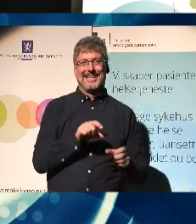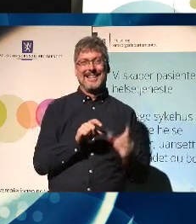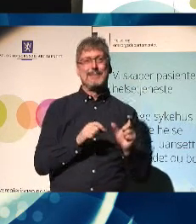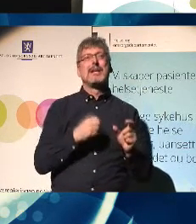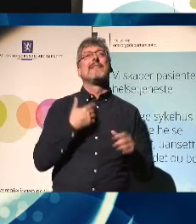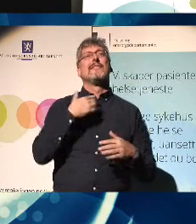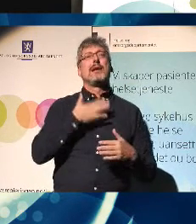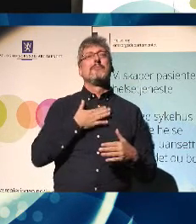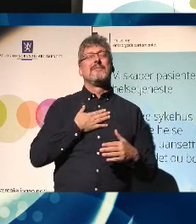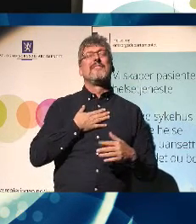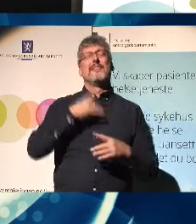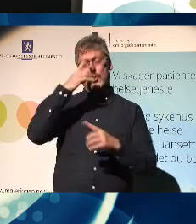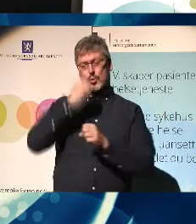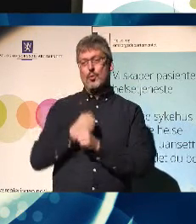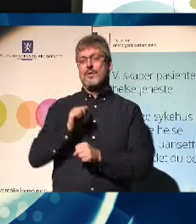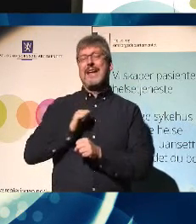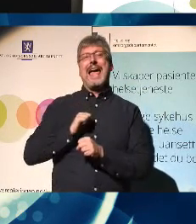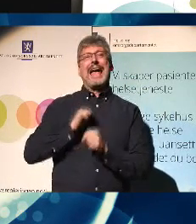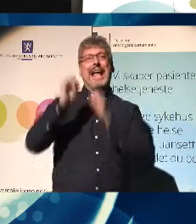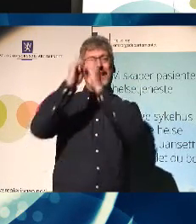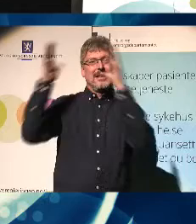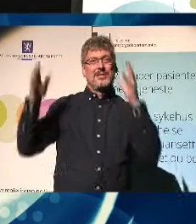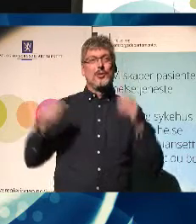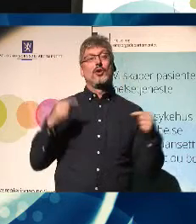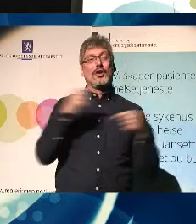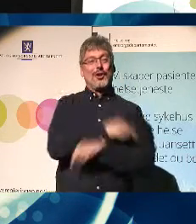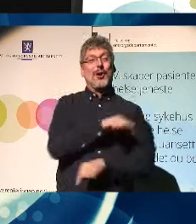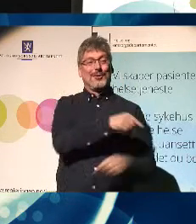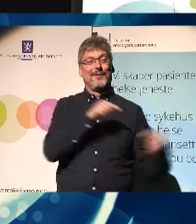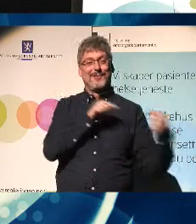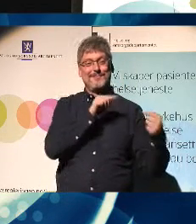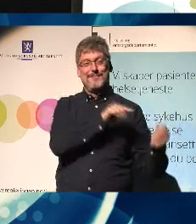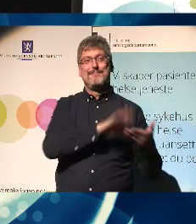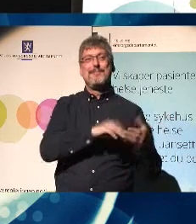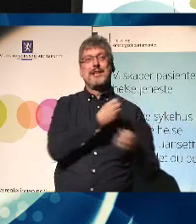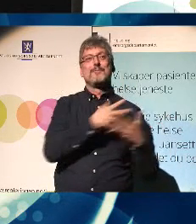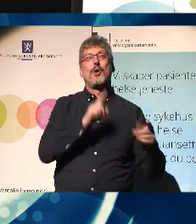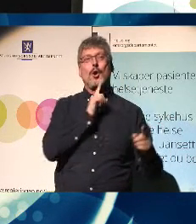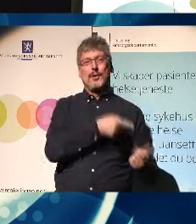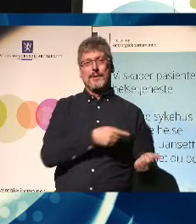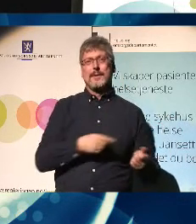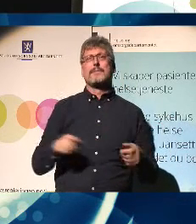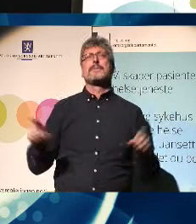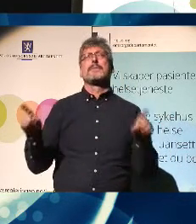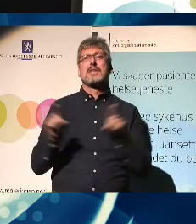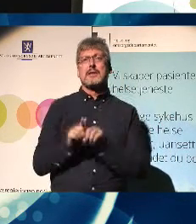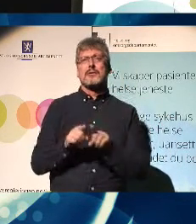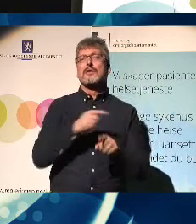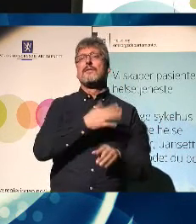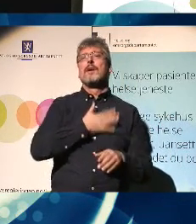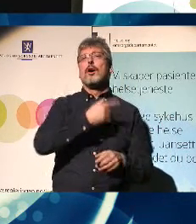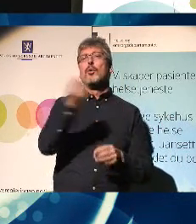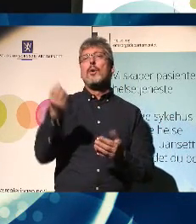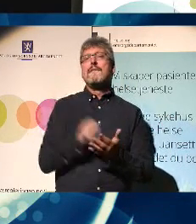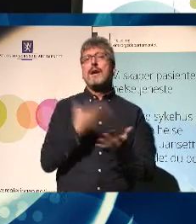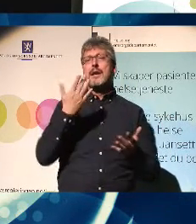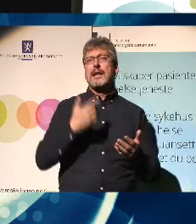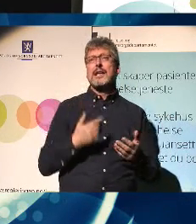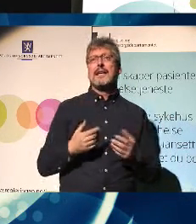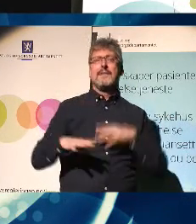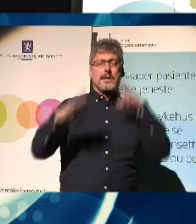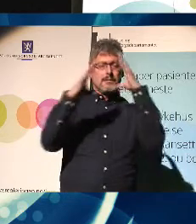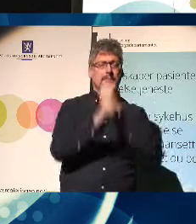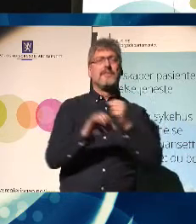tro til vår egen visjon, på tross av det. Og det også sånn at vi har noen verdier som vi opptatt av. Vi skal